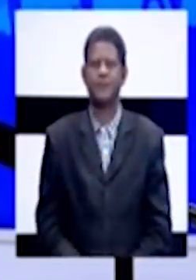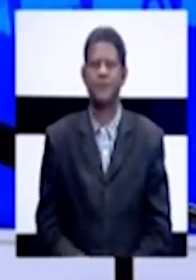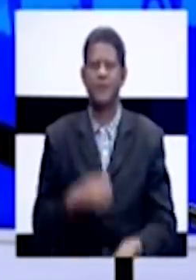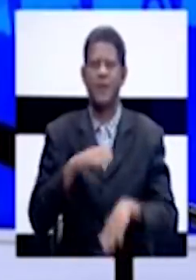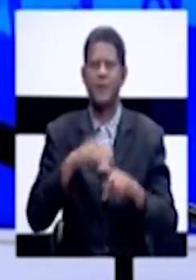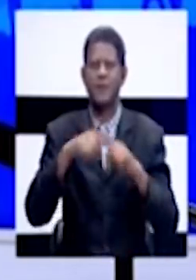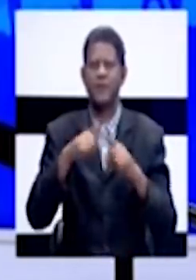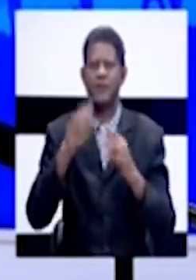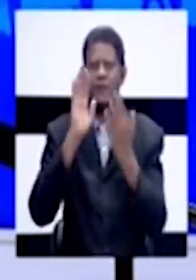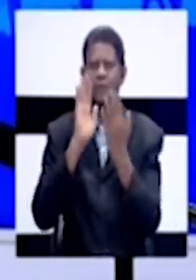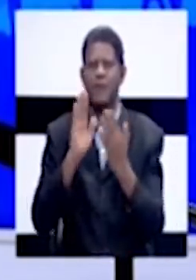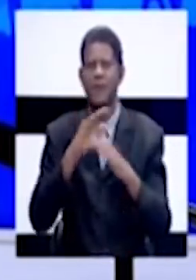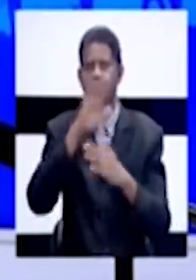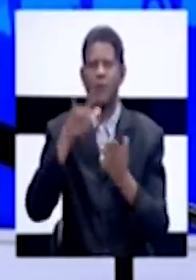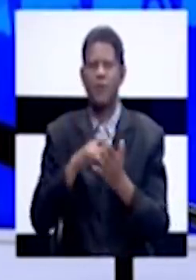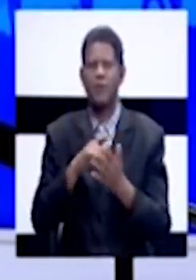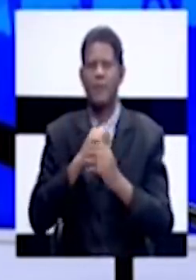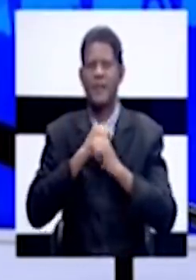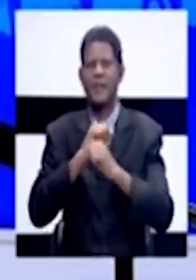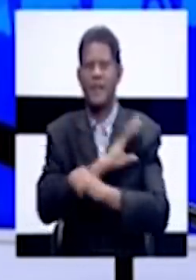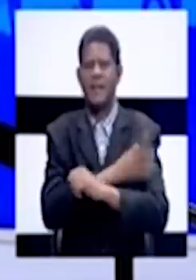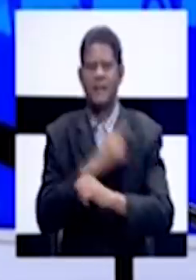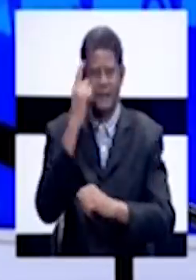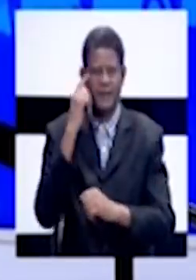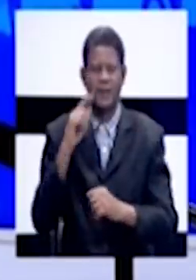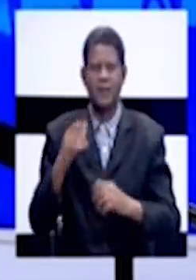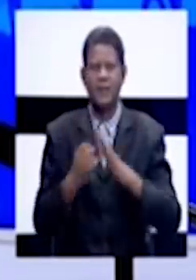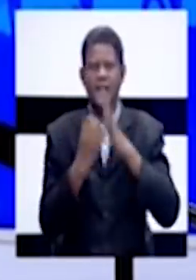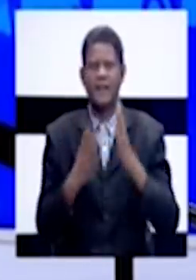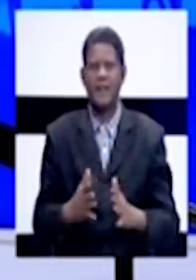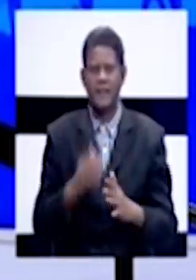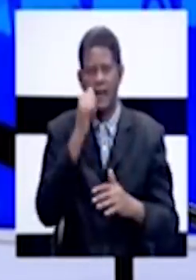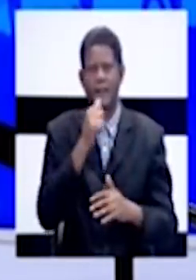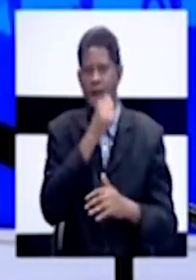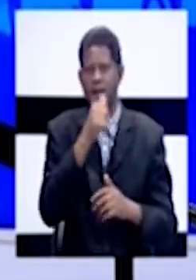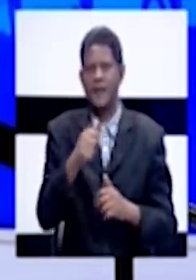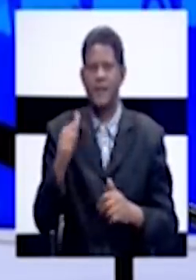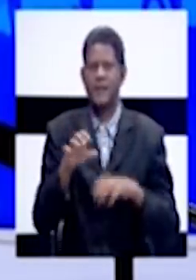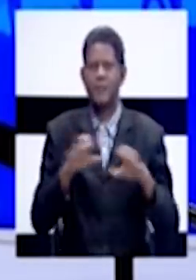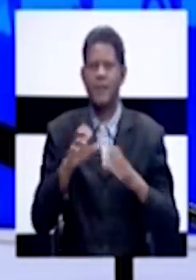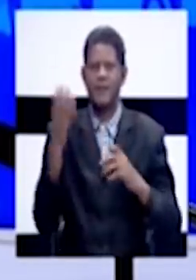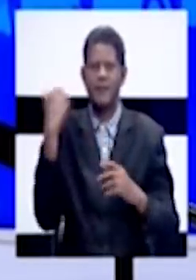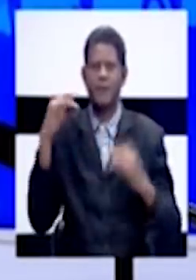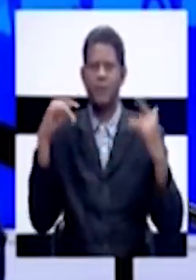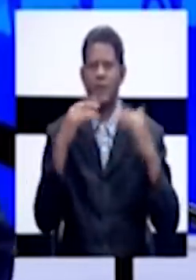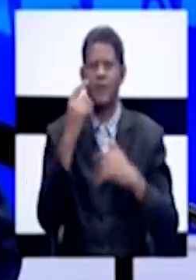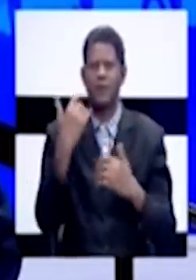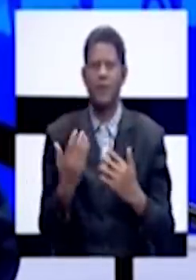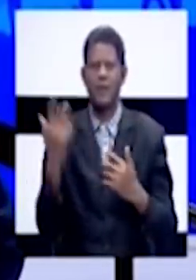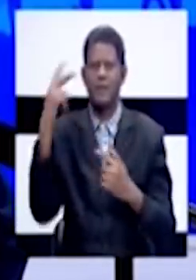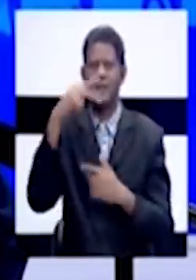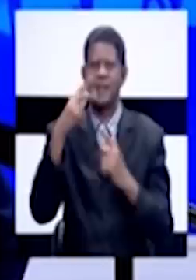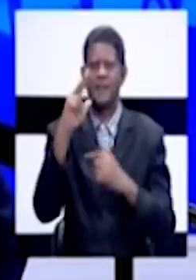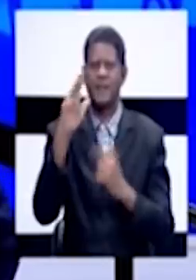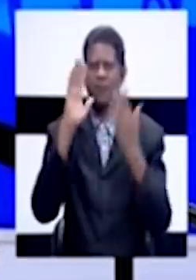أب زتفلالي جنبارات أب منغو حالتات مكلخال تغراين عصب ورار حيلي آبيين إساسن ككاير زغني وق لومي نابسلس